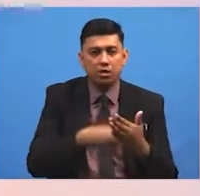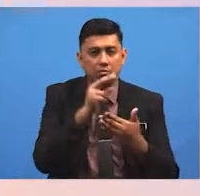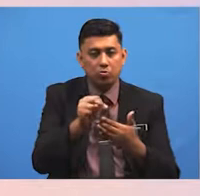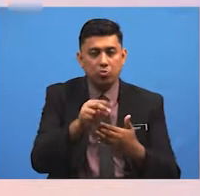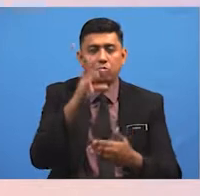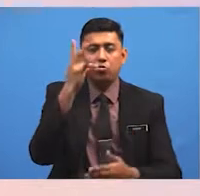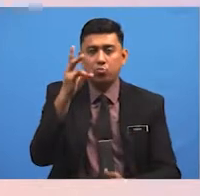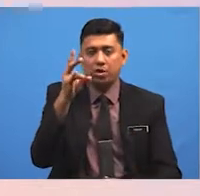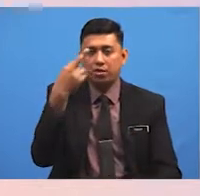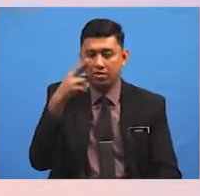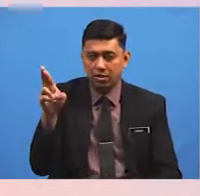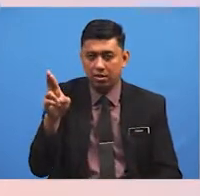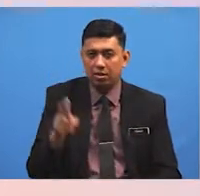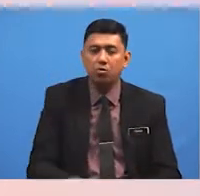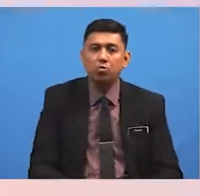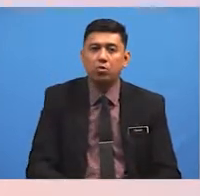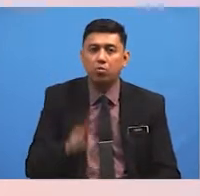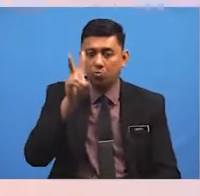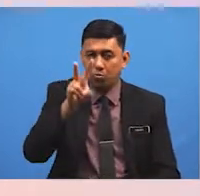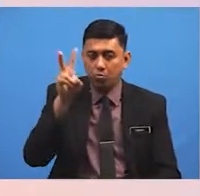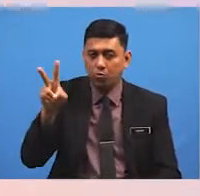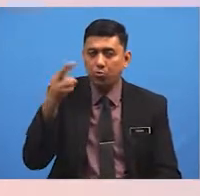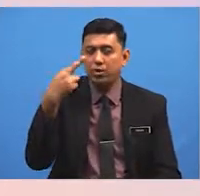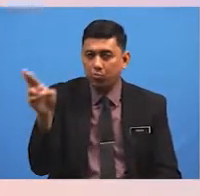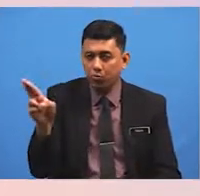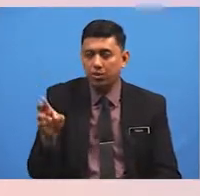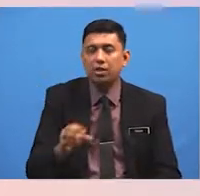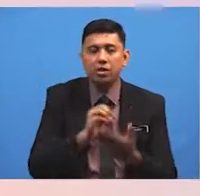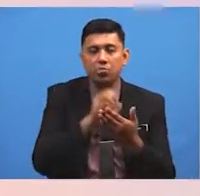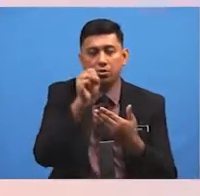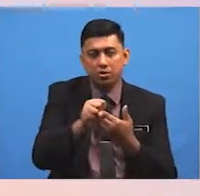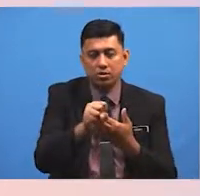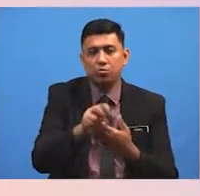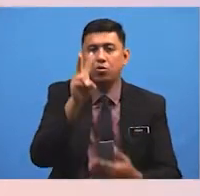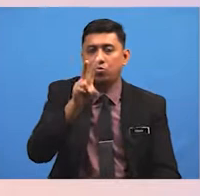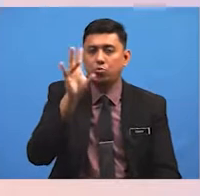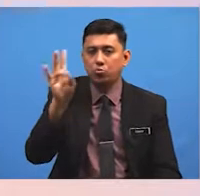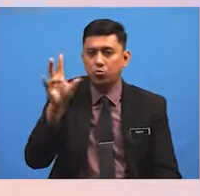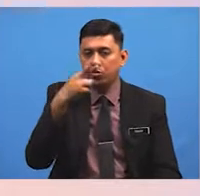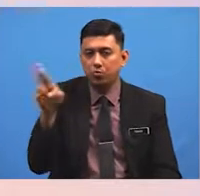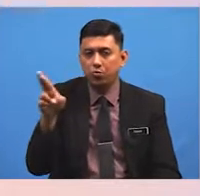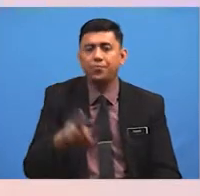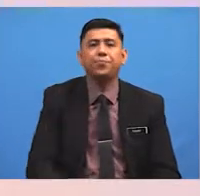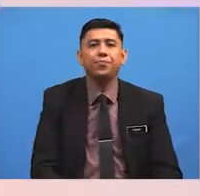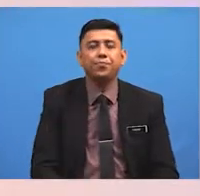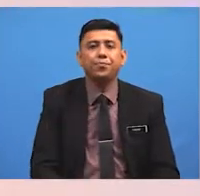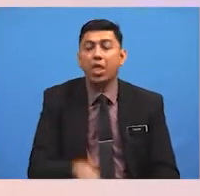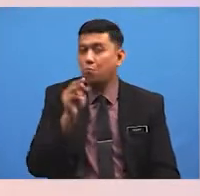ATM 17075 rm20 2000 dan ogos RM 27.000